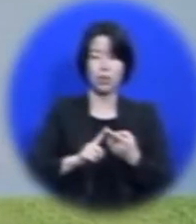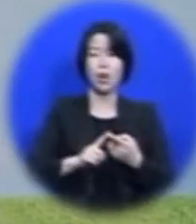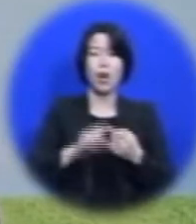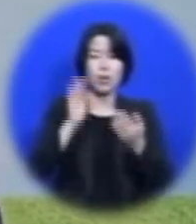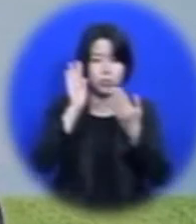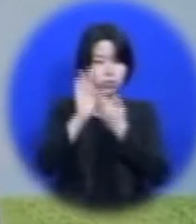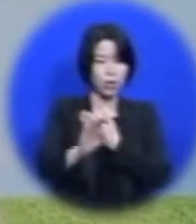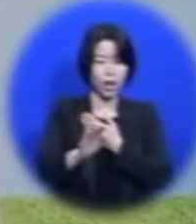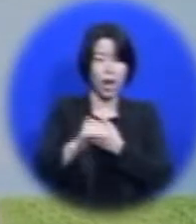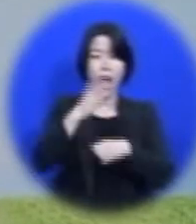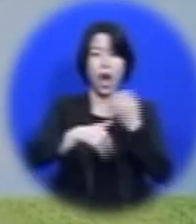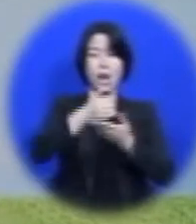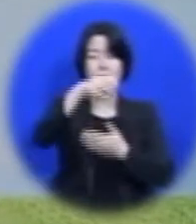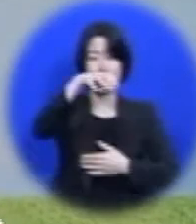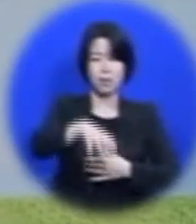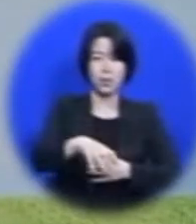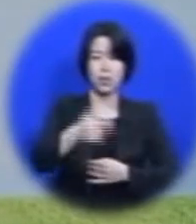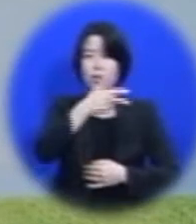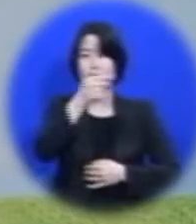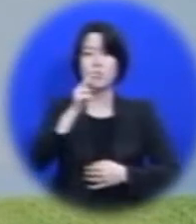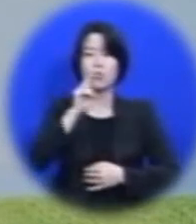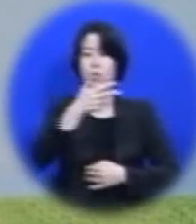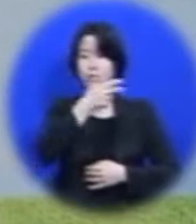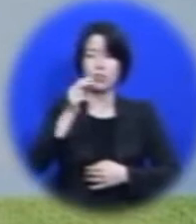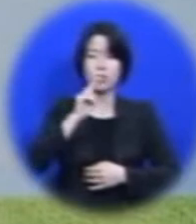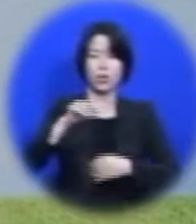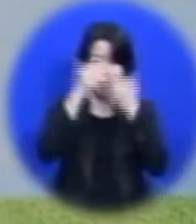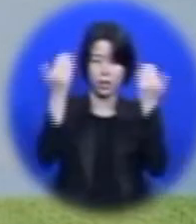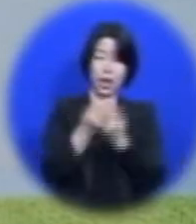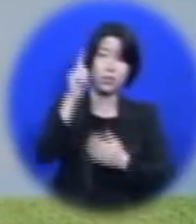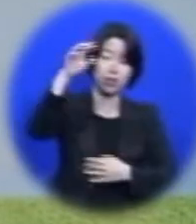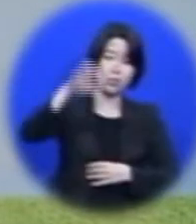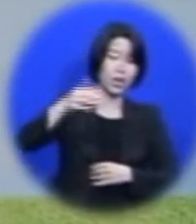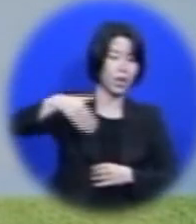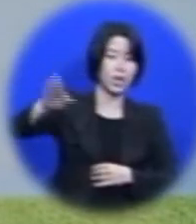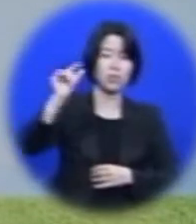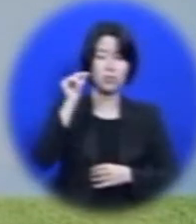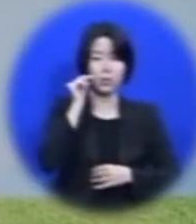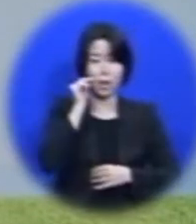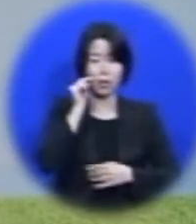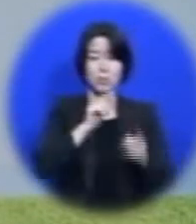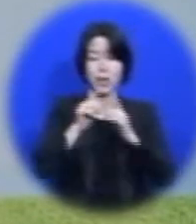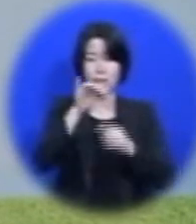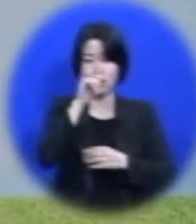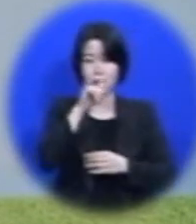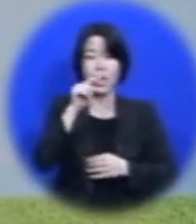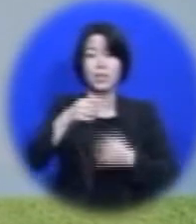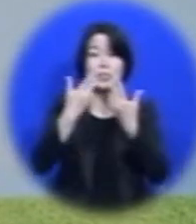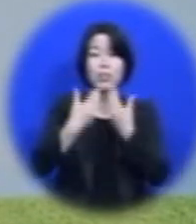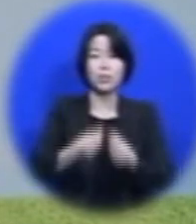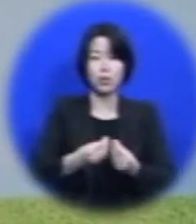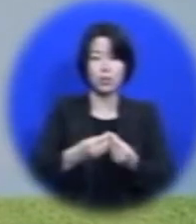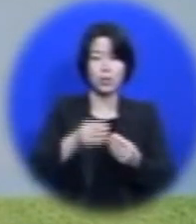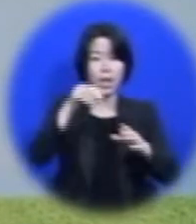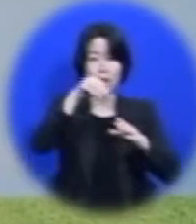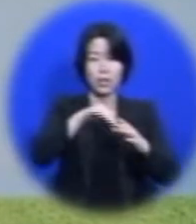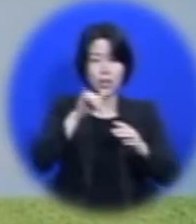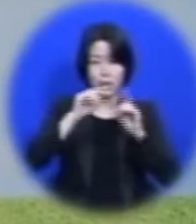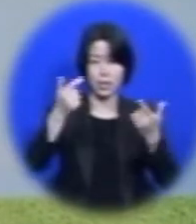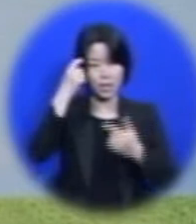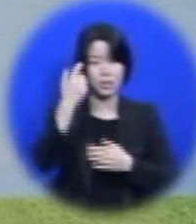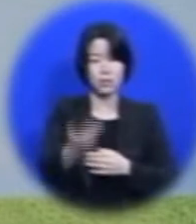나중에 하나님 앞에 갔을 때 주여 주여 하는 자가 다 천국에 가지 못할 거라고 그랬는데 그런 케이스에 해당되지는 않으시겠습니까?